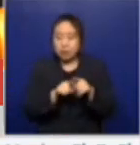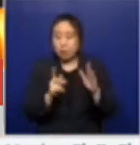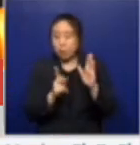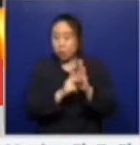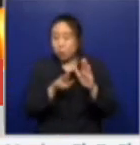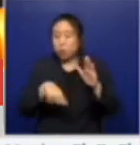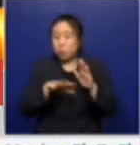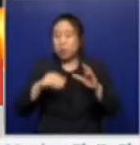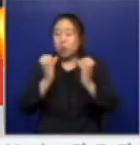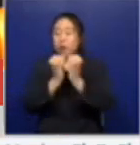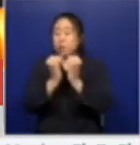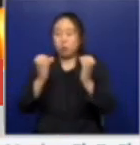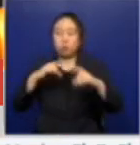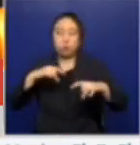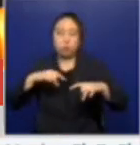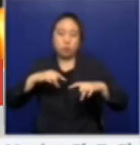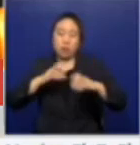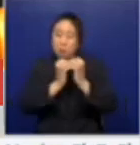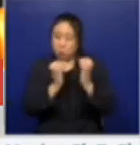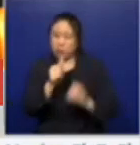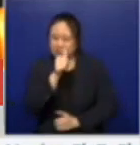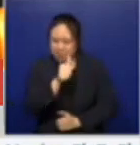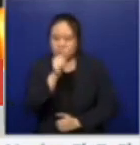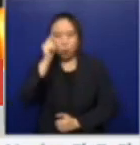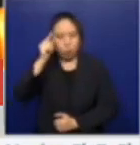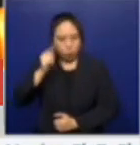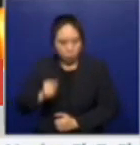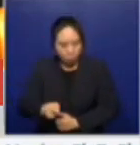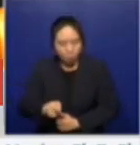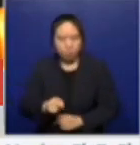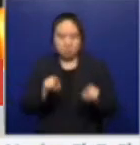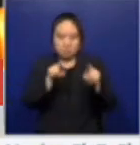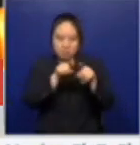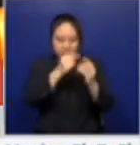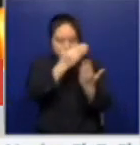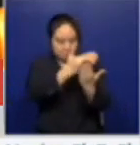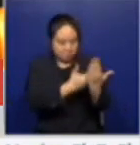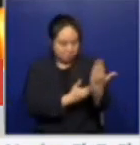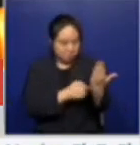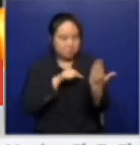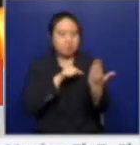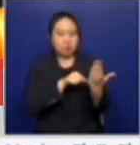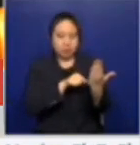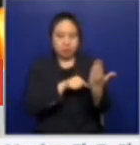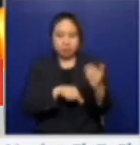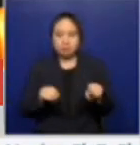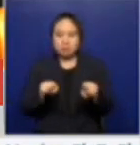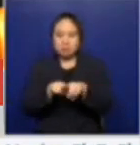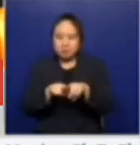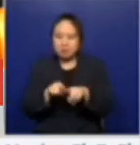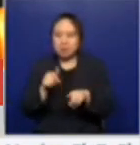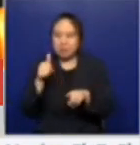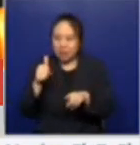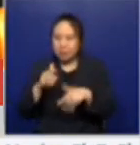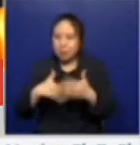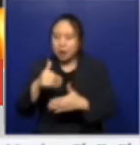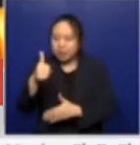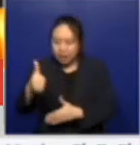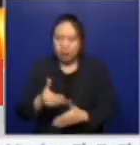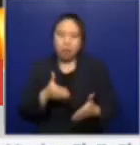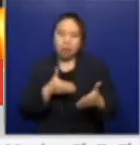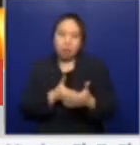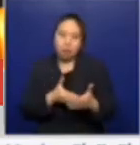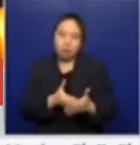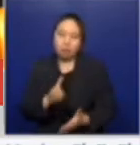รมนูญที่ดีที่ต้องให้รัฐธรรมนูญมีลักษณะพลวัตไม่ใช่การหยุดนิ่งเพ